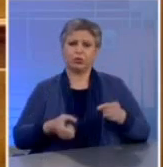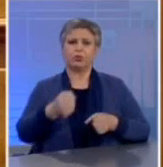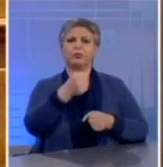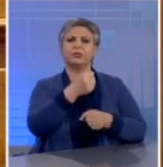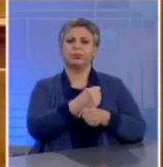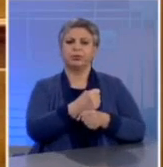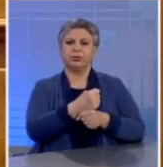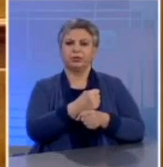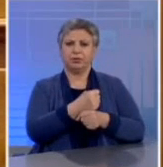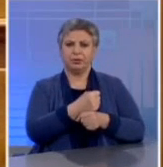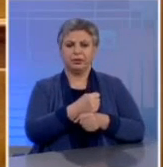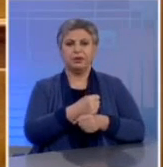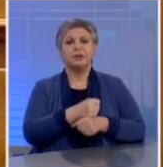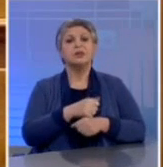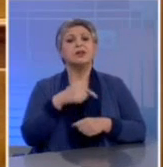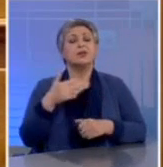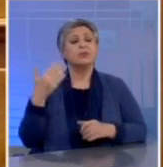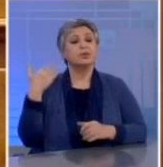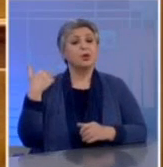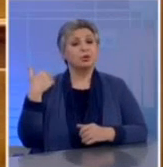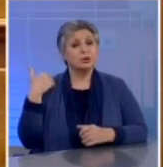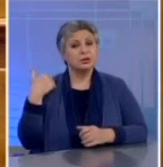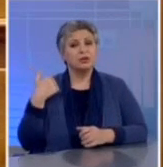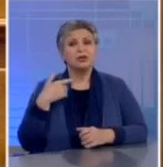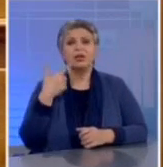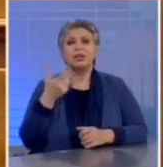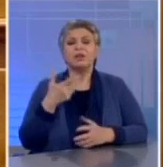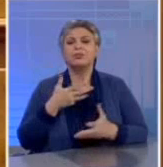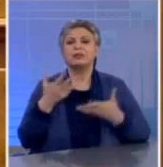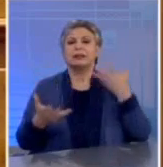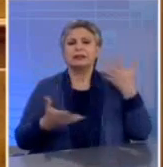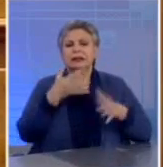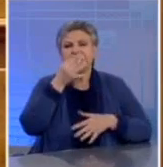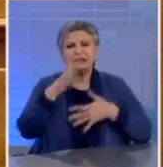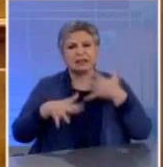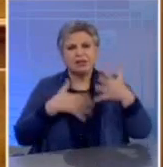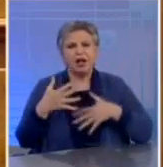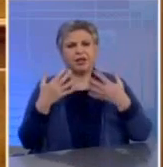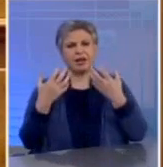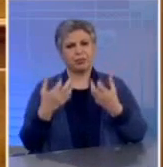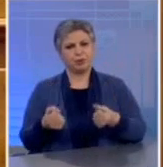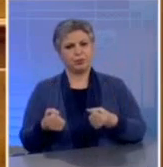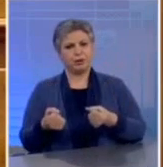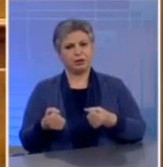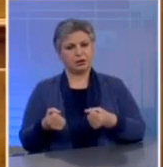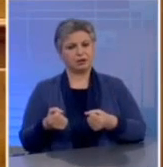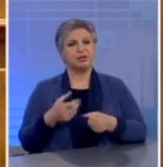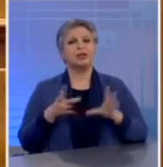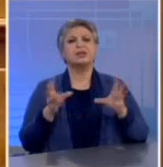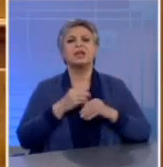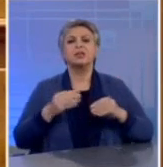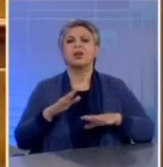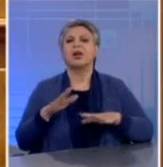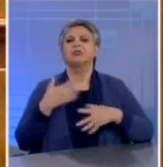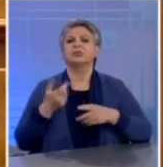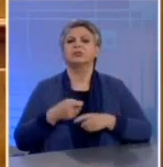που είχε προαναγγείλει όλα τα σκάνδαλα τα οποία έγιναν εν συνεχεία σε σχέση ιδιαίτερα με τα εξοπλιστικά της